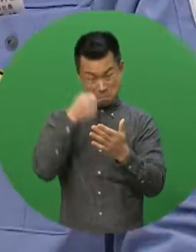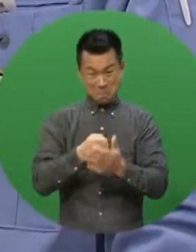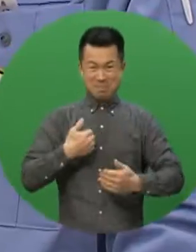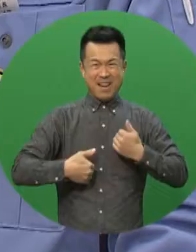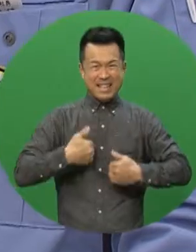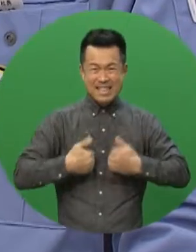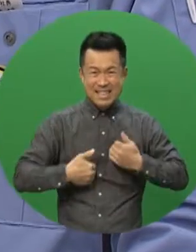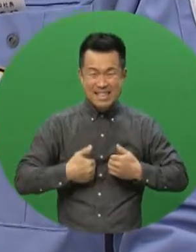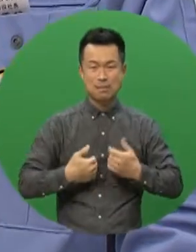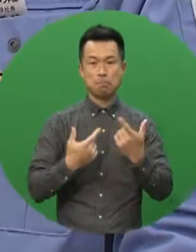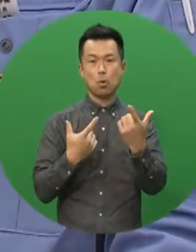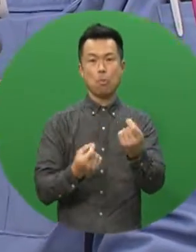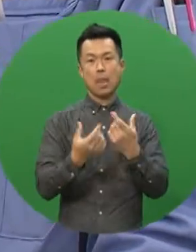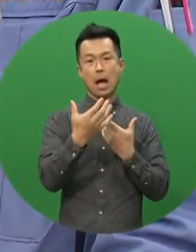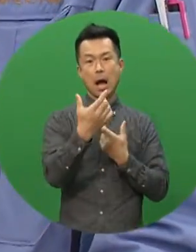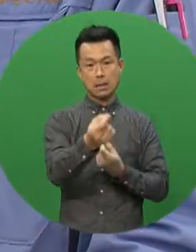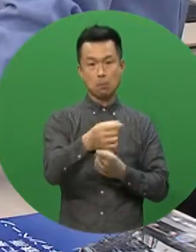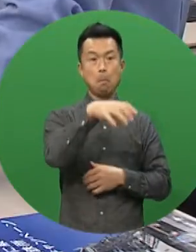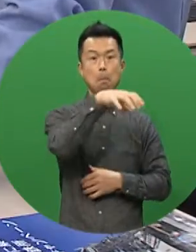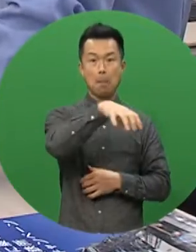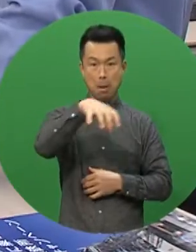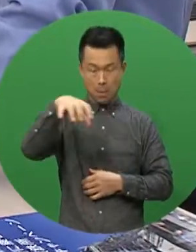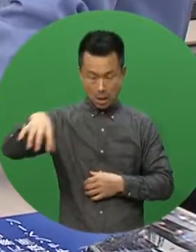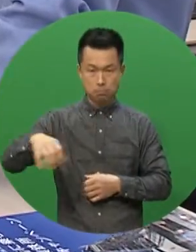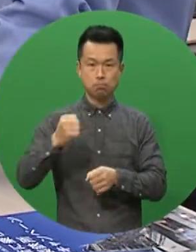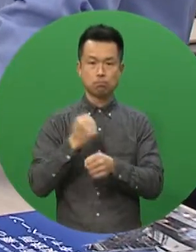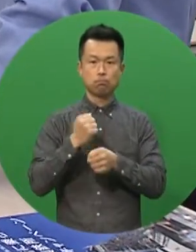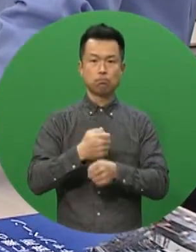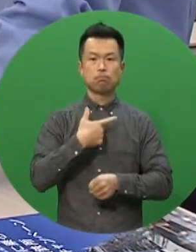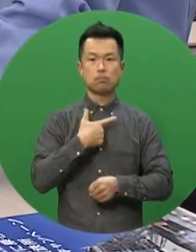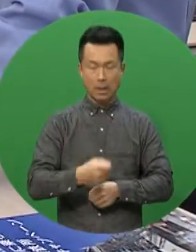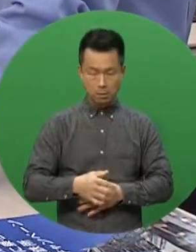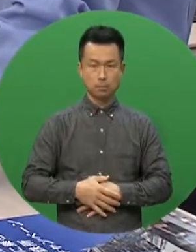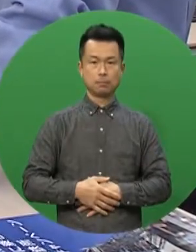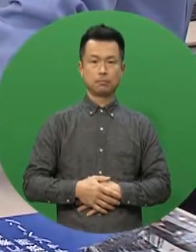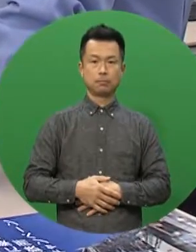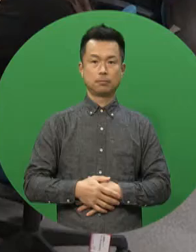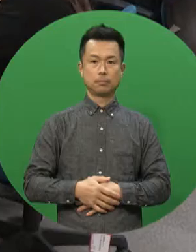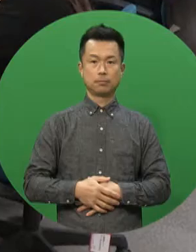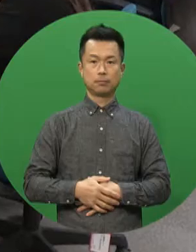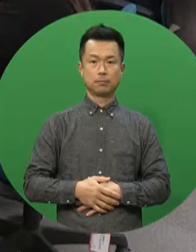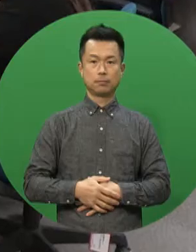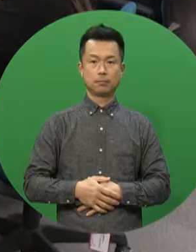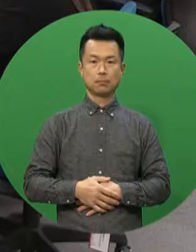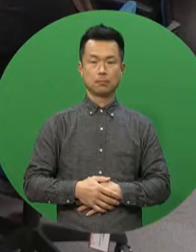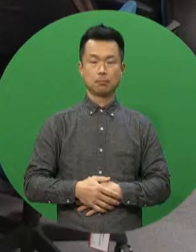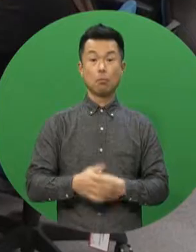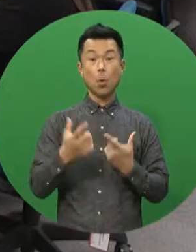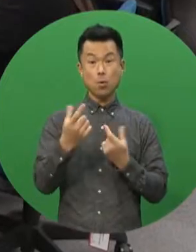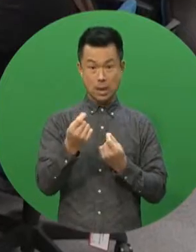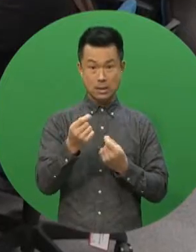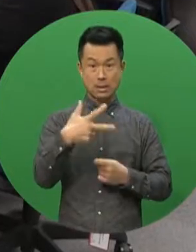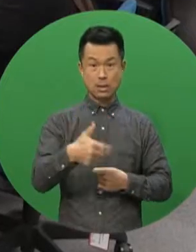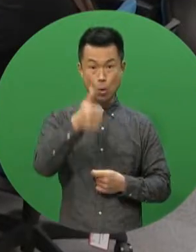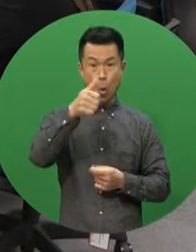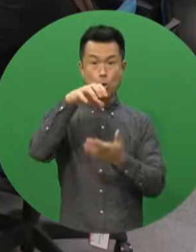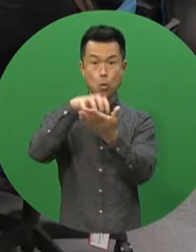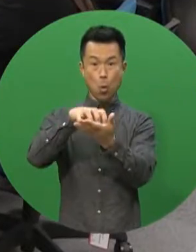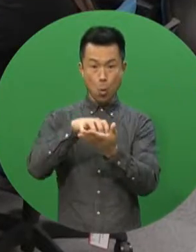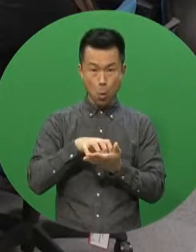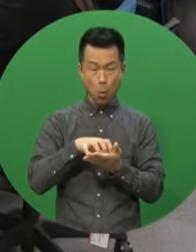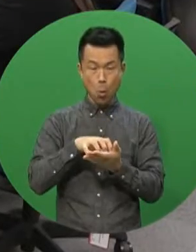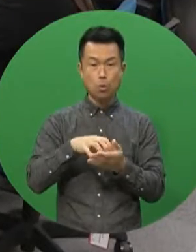合える場面はあるんで、一つでも多く実現していきたいなと思っているところです。 同じく市長賞を受賞